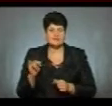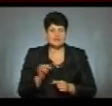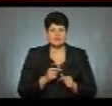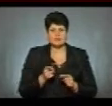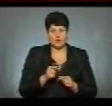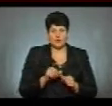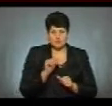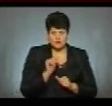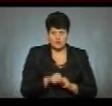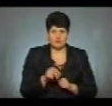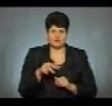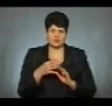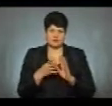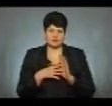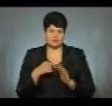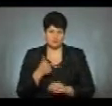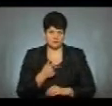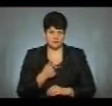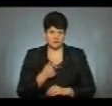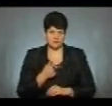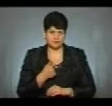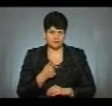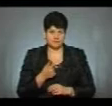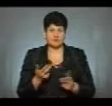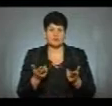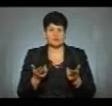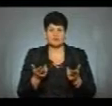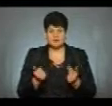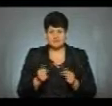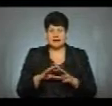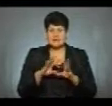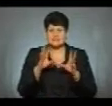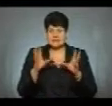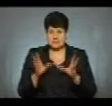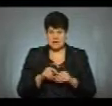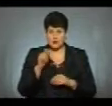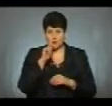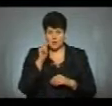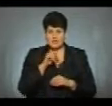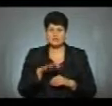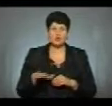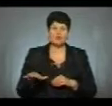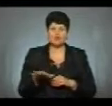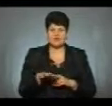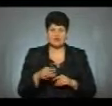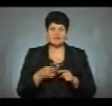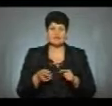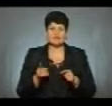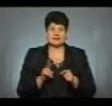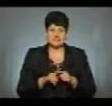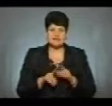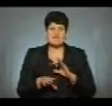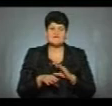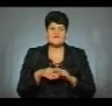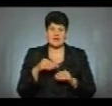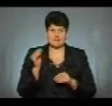впродовж 2019 року? Ну, звісно, на загальноукраїнському рівні це, безперечно,